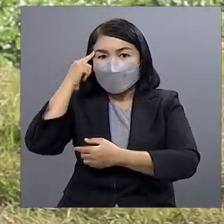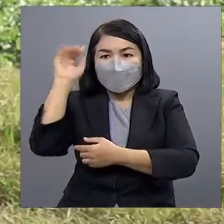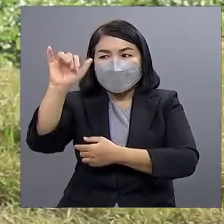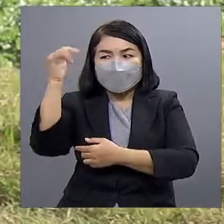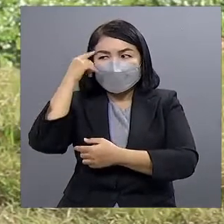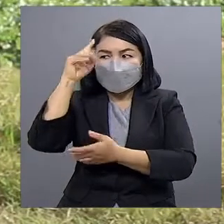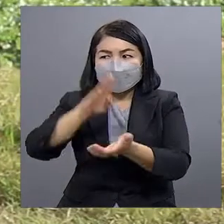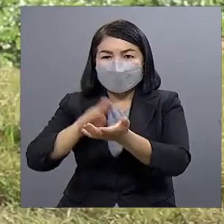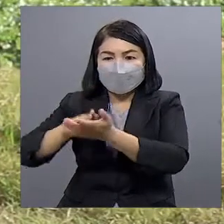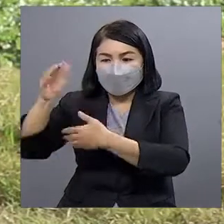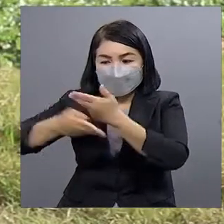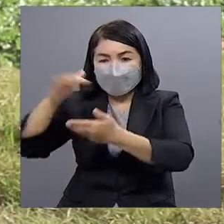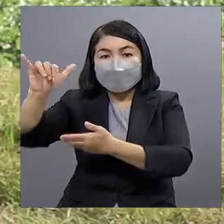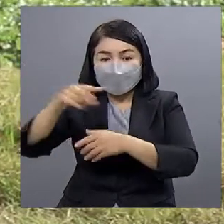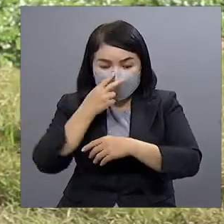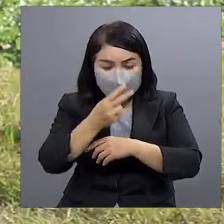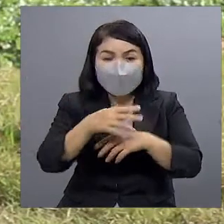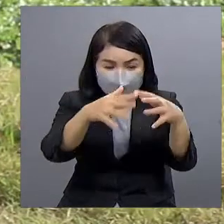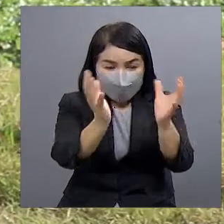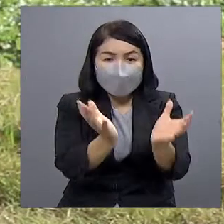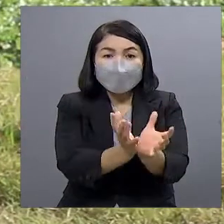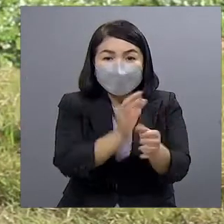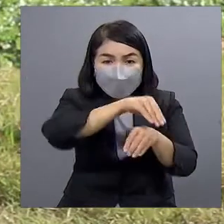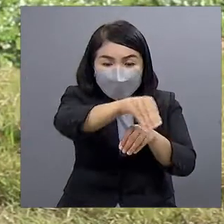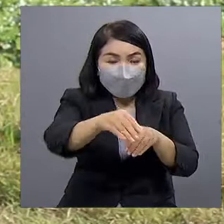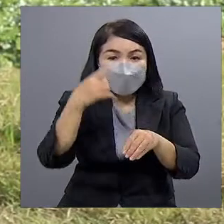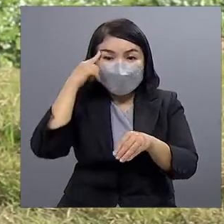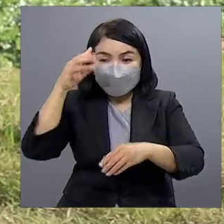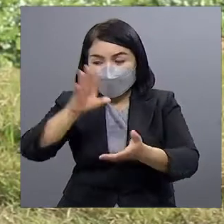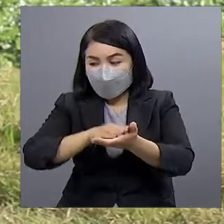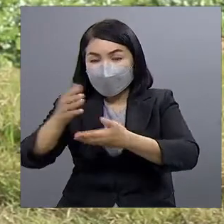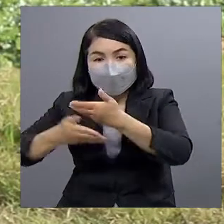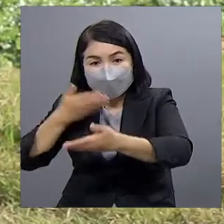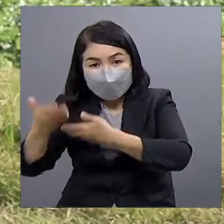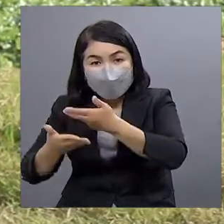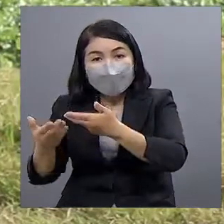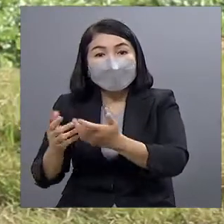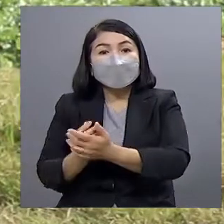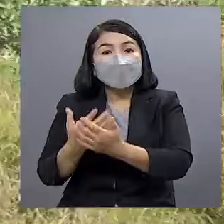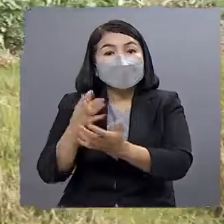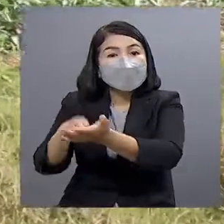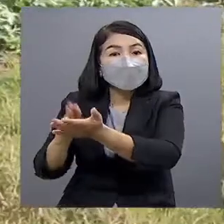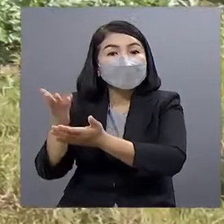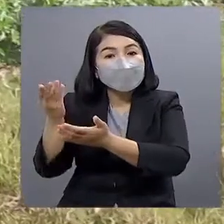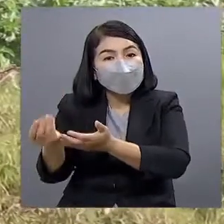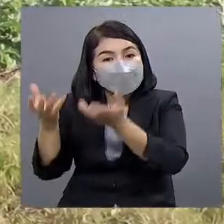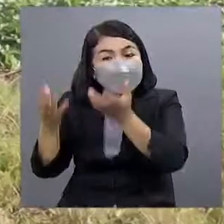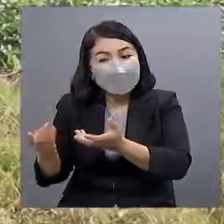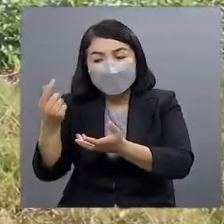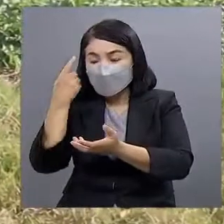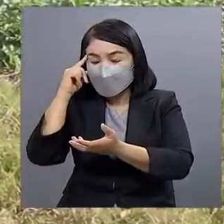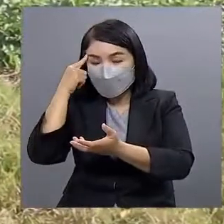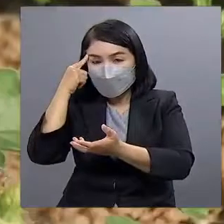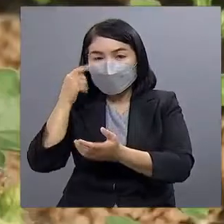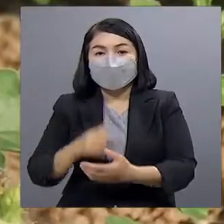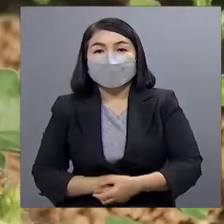ก็มันยังอยู่อย่างเงี้ยเนี่ยเราก็ยังไม่รู้ว่ามันจะได้ผลผลิตถึงเท่าไหร่ถามกับร้าน ไม่น่าเชื่อนะ